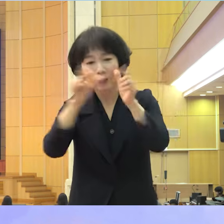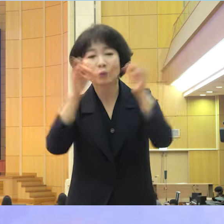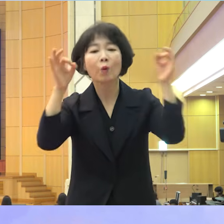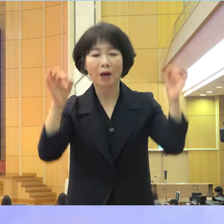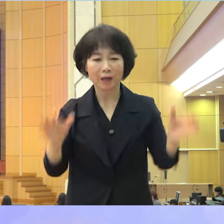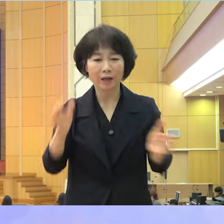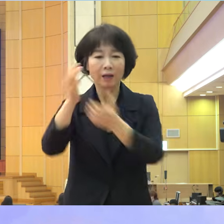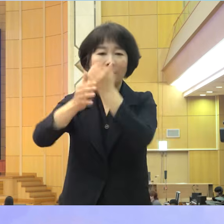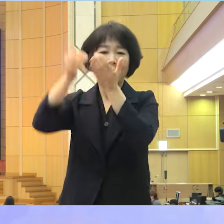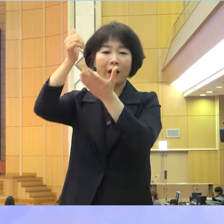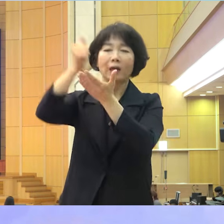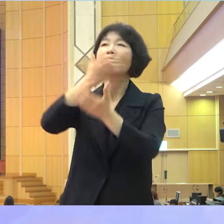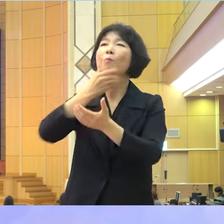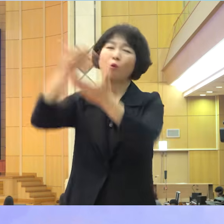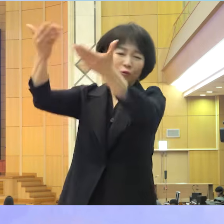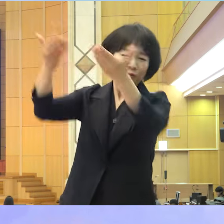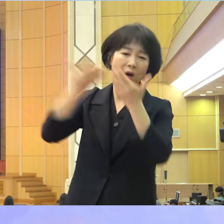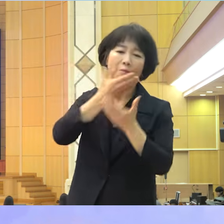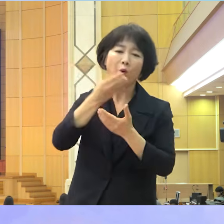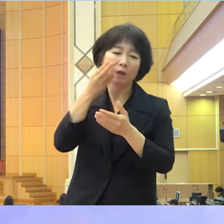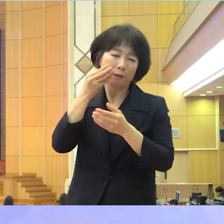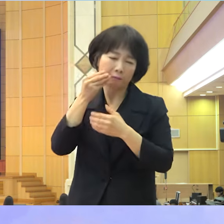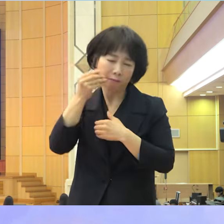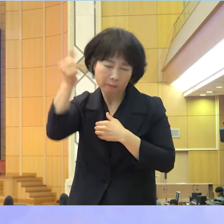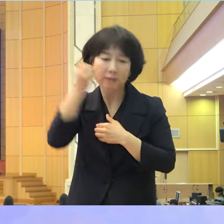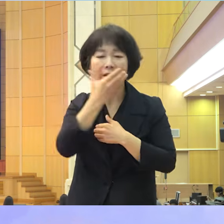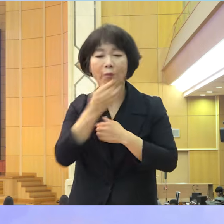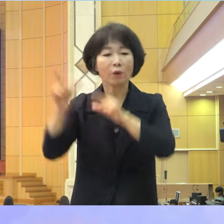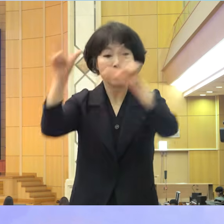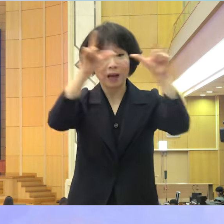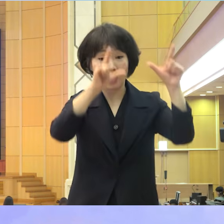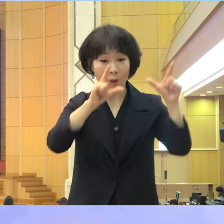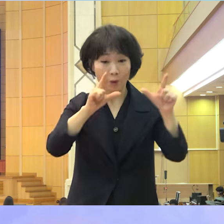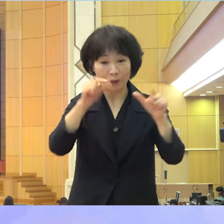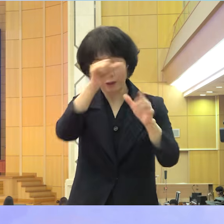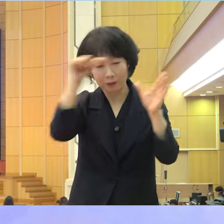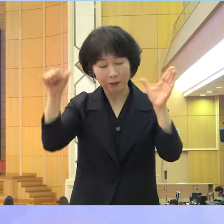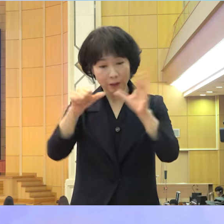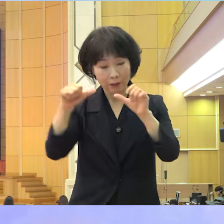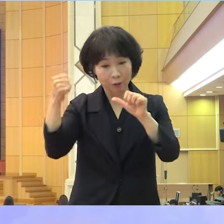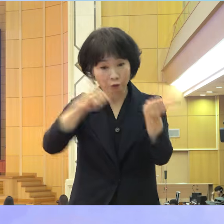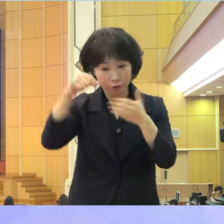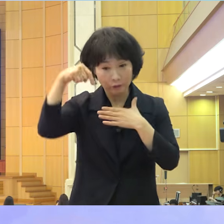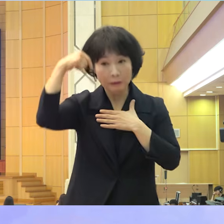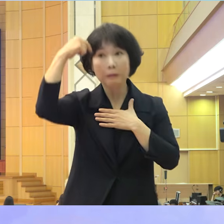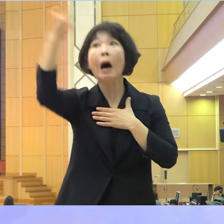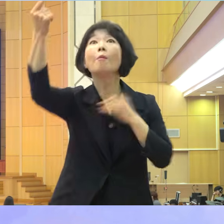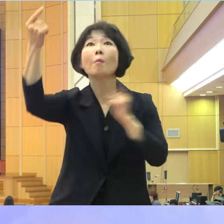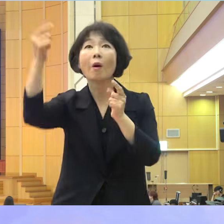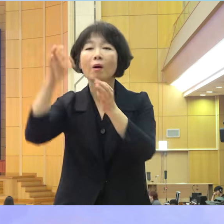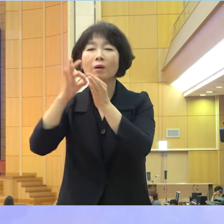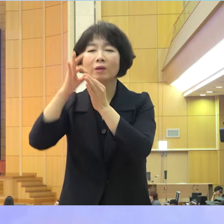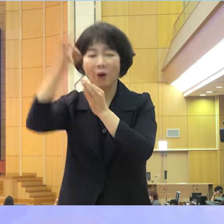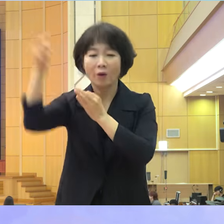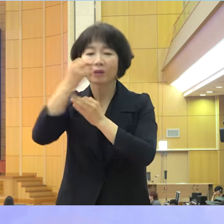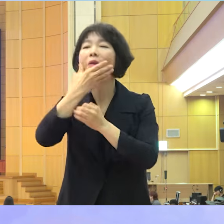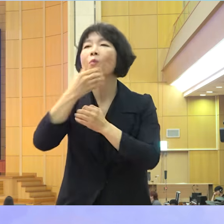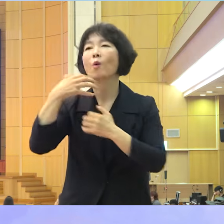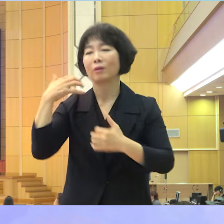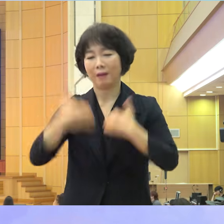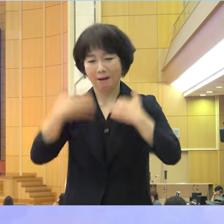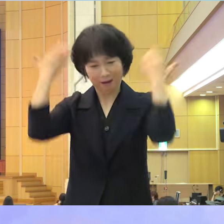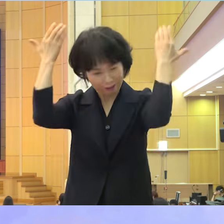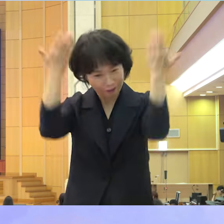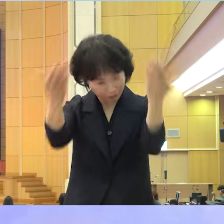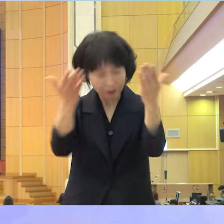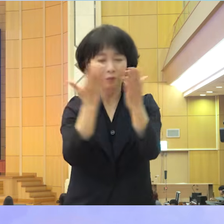동안에도 하나님이 복 주셔서 복되게 행복하게 살고 생을 마치고 저 세상 가면 천국에서 영생